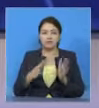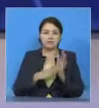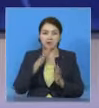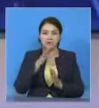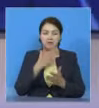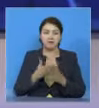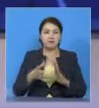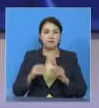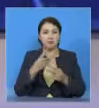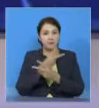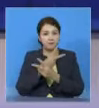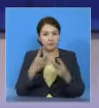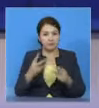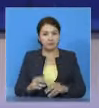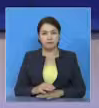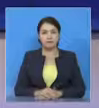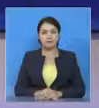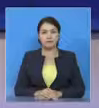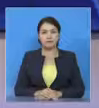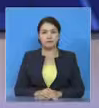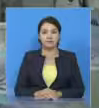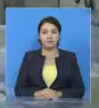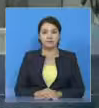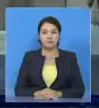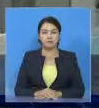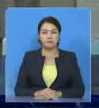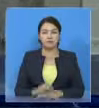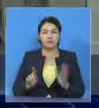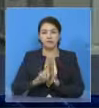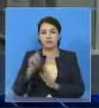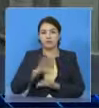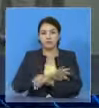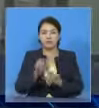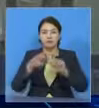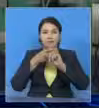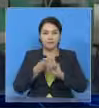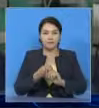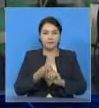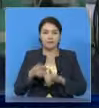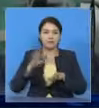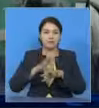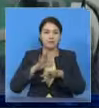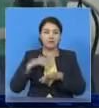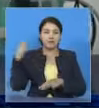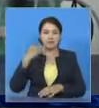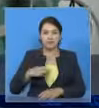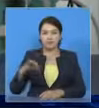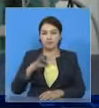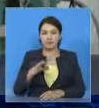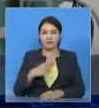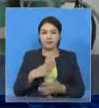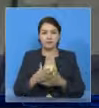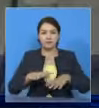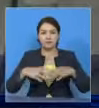лет. Подробнее в материале нашего корреспондента. С начала пандемии коронавирусной инфекции в Актюбинской области заразилось